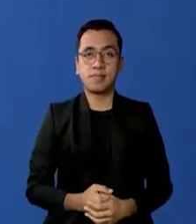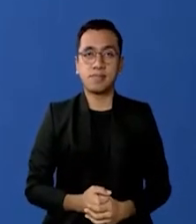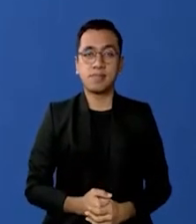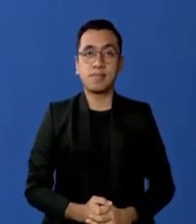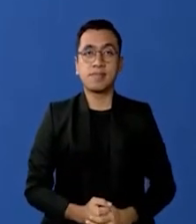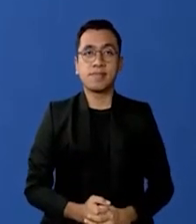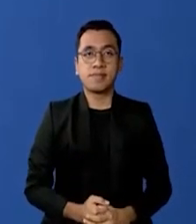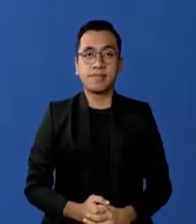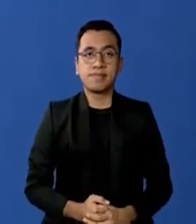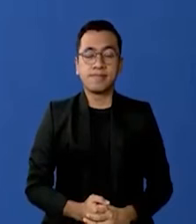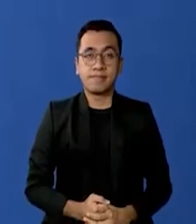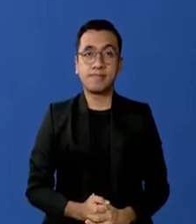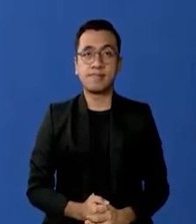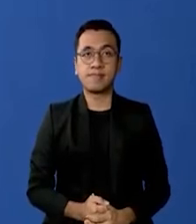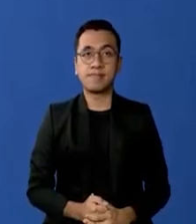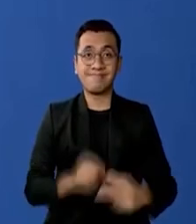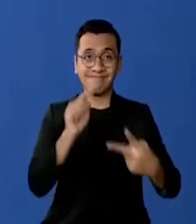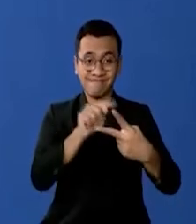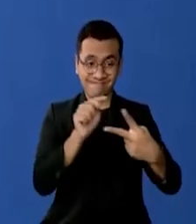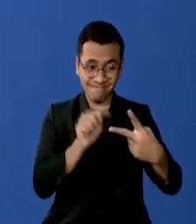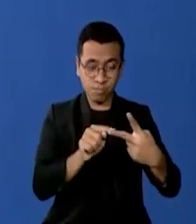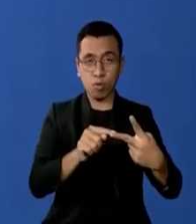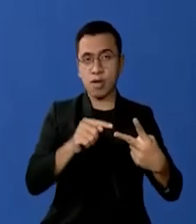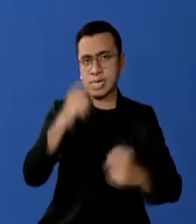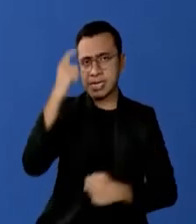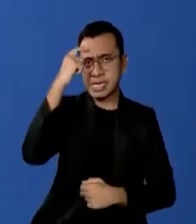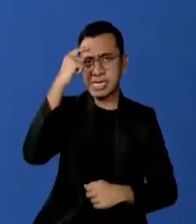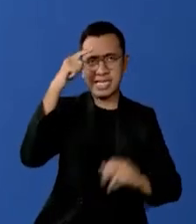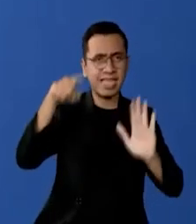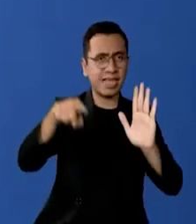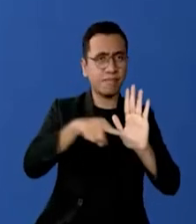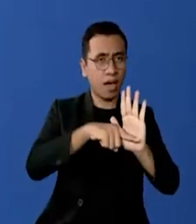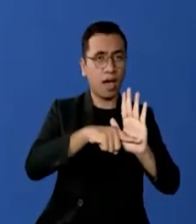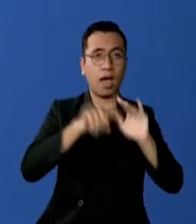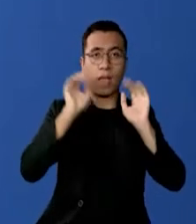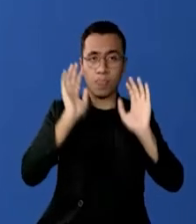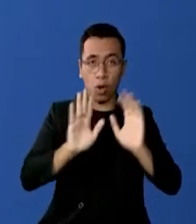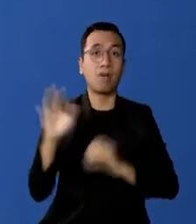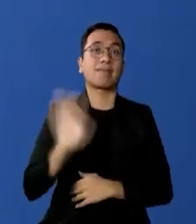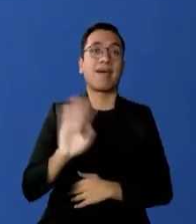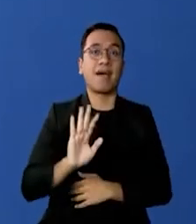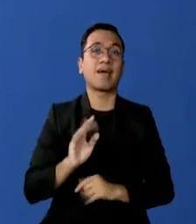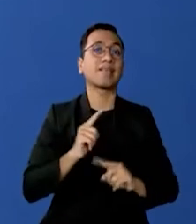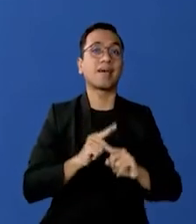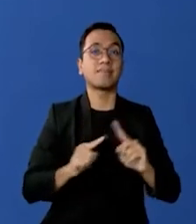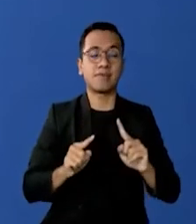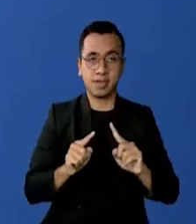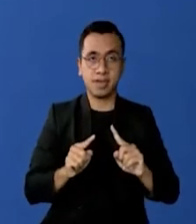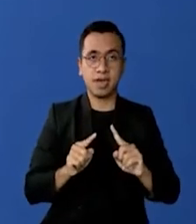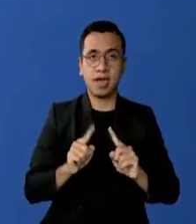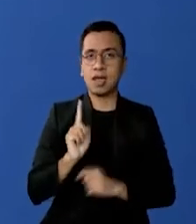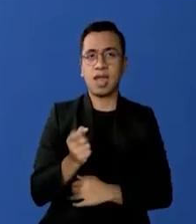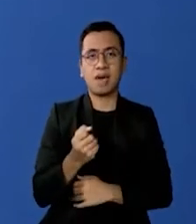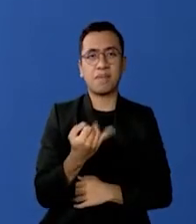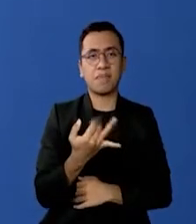salah satunya dikarenakan nggak stigma yang dilihat yang di berikan oleh orang lain tetapi juga ketakutan-ketakutan yang